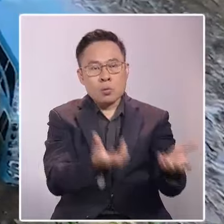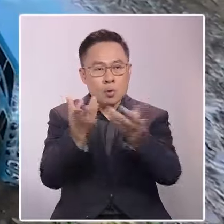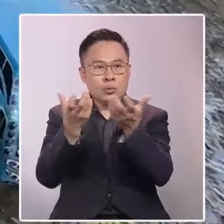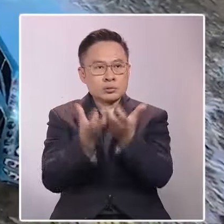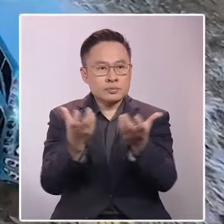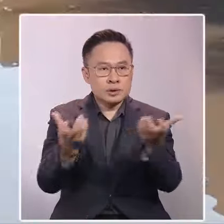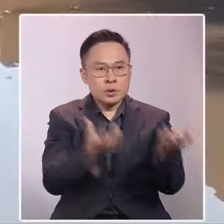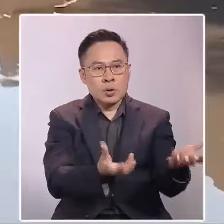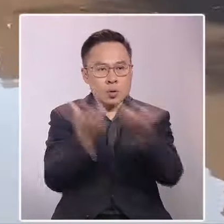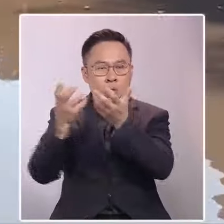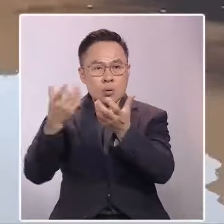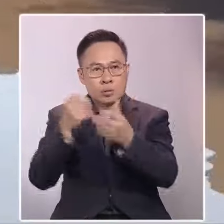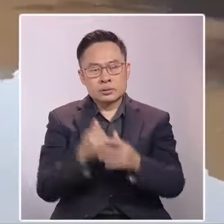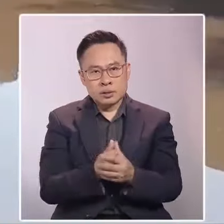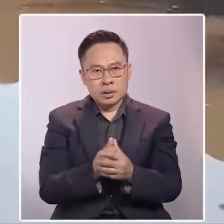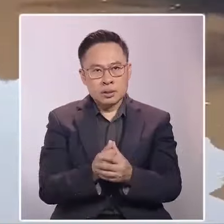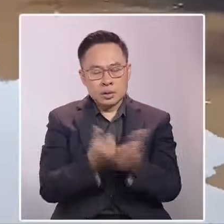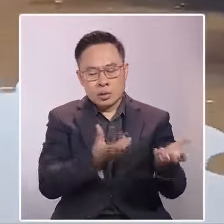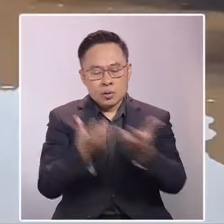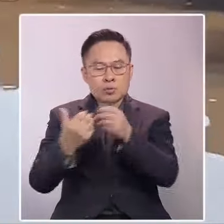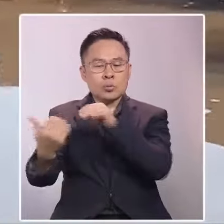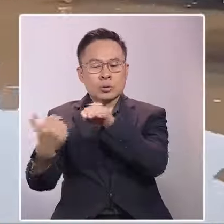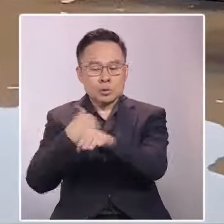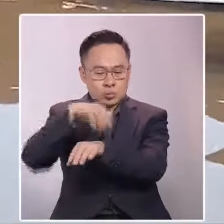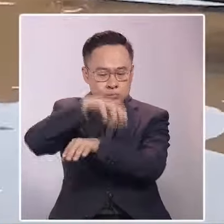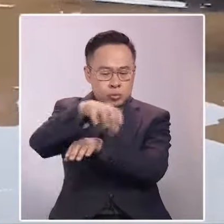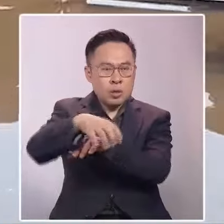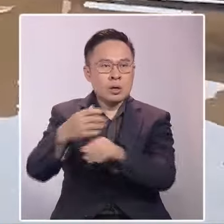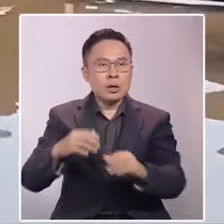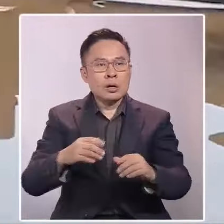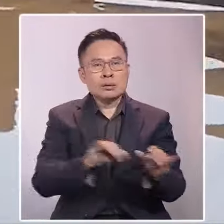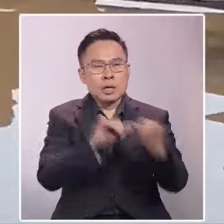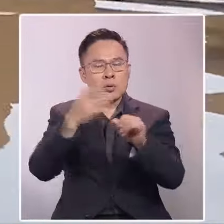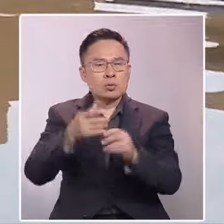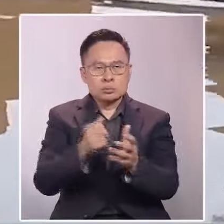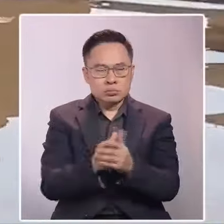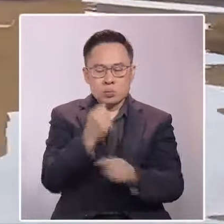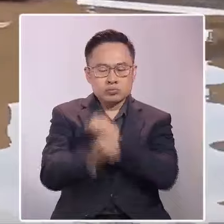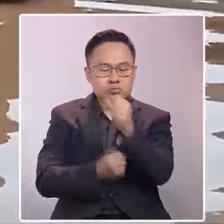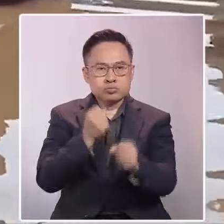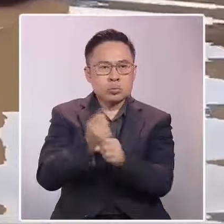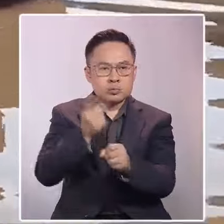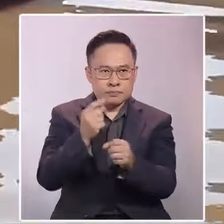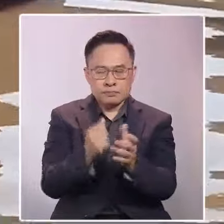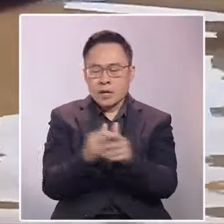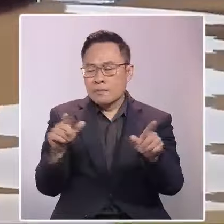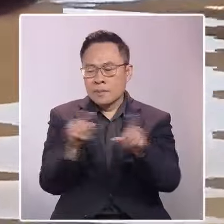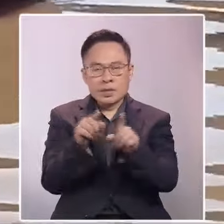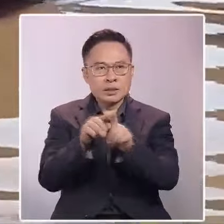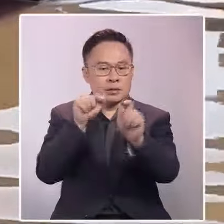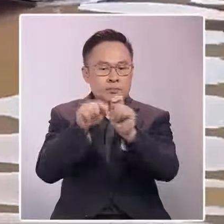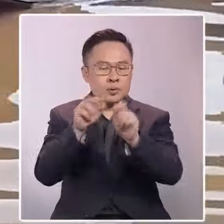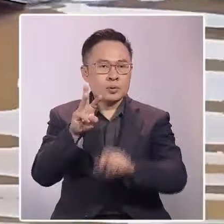ทรัพย์สินสิ่งของมีค่าขึ้นมาไว้ที่ริมถนนเป็นการชั่วคราวลักษณะแบบนี้ก็เกิดขึ้นนะครับเช่นเดียวกับที่ตำบลบางจักที่